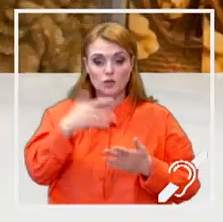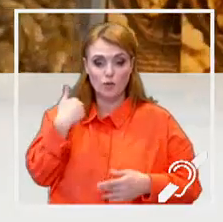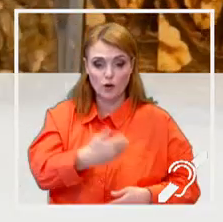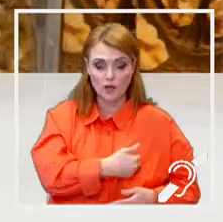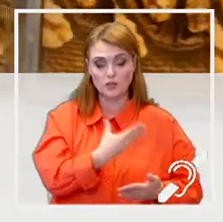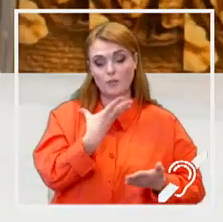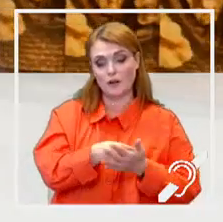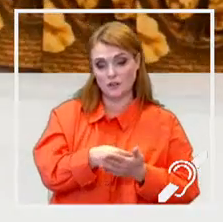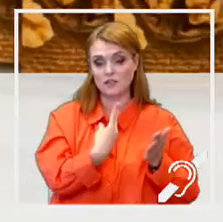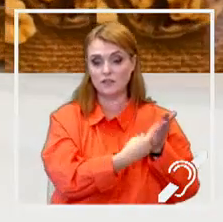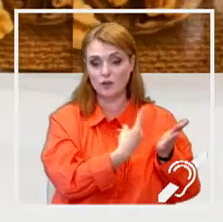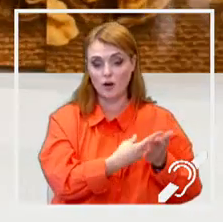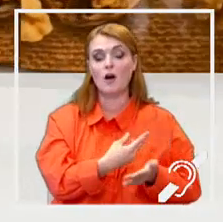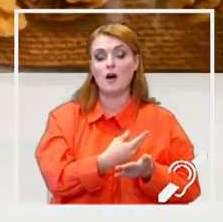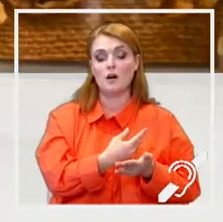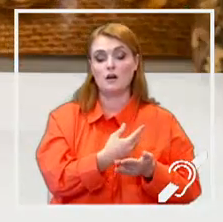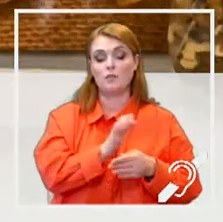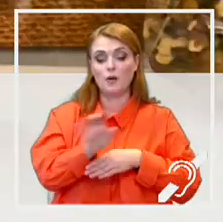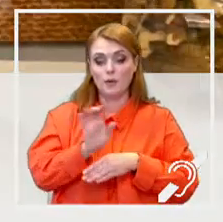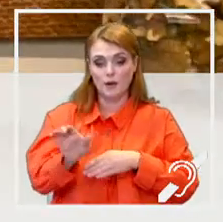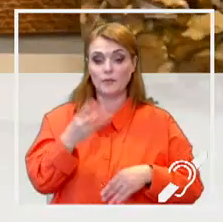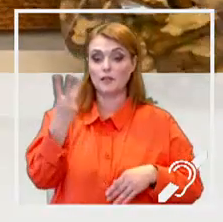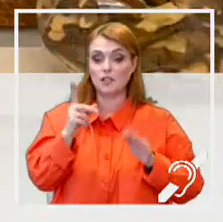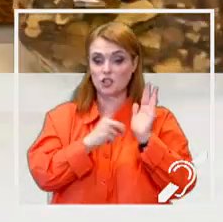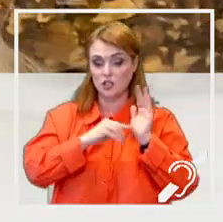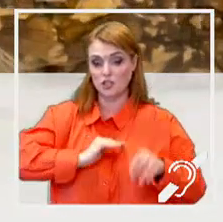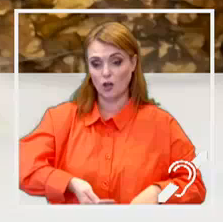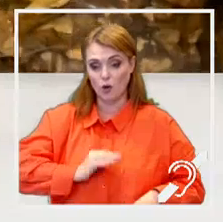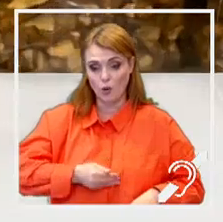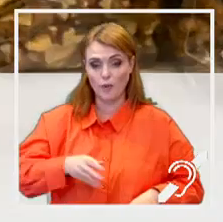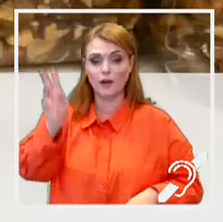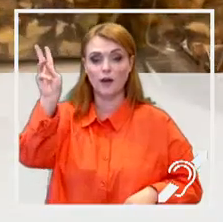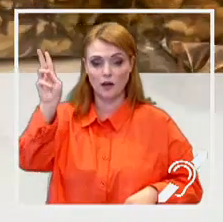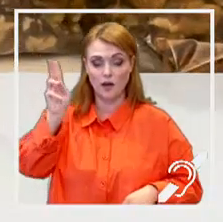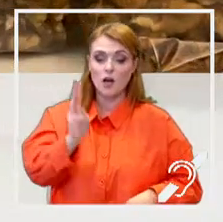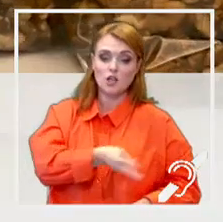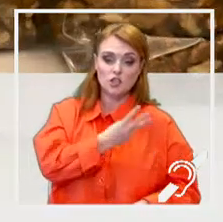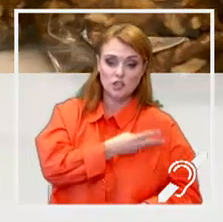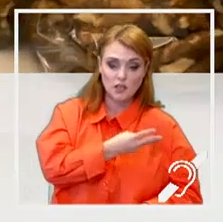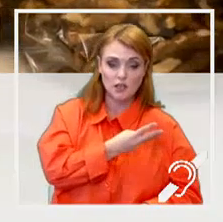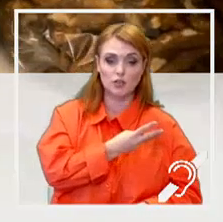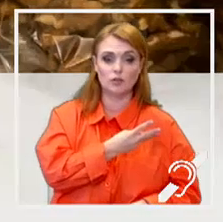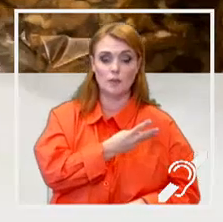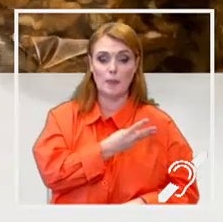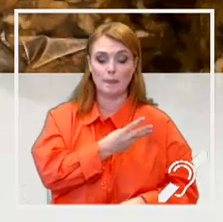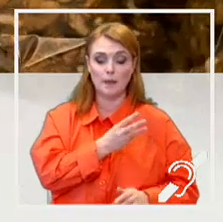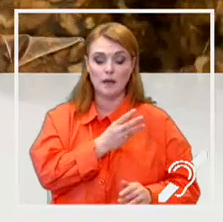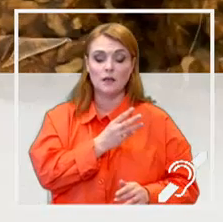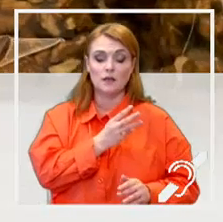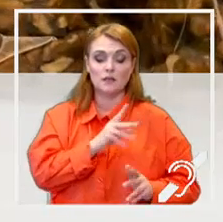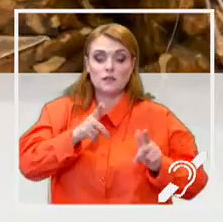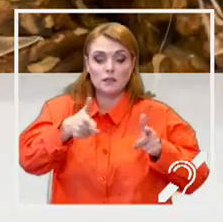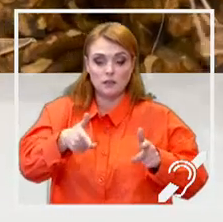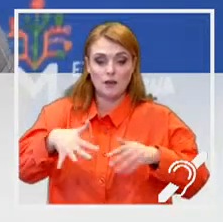sau produse alimentare. 36 de companii care își doresc să intre pe